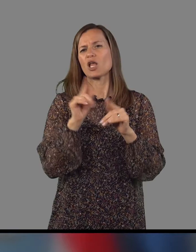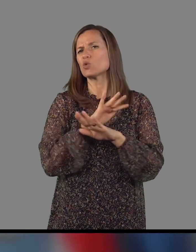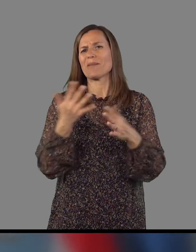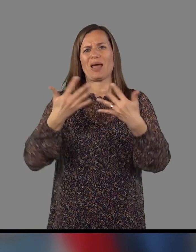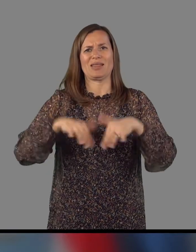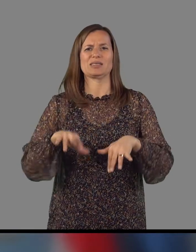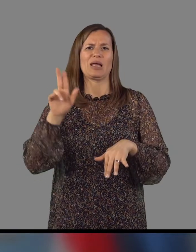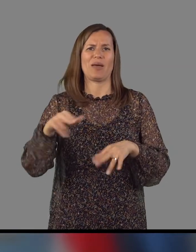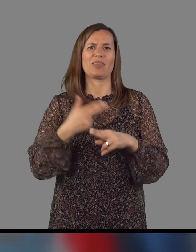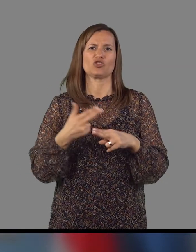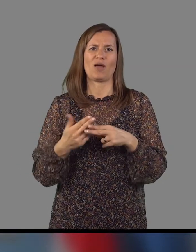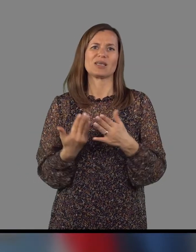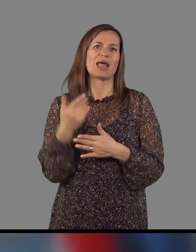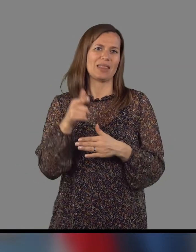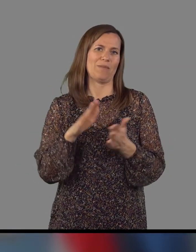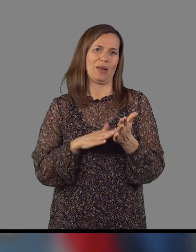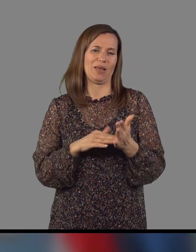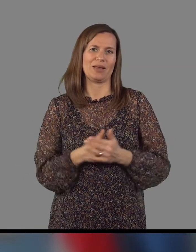mehanizmi, ki jih ima država za te primere.